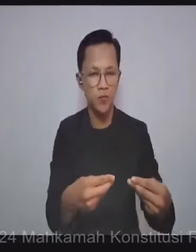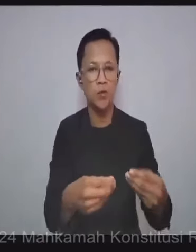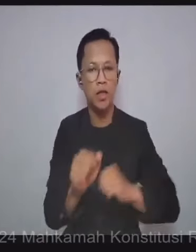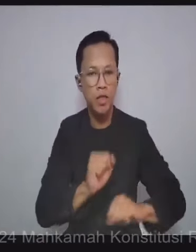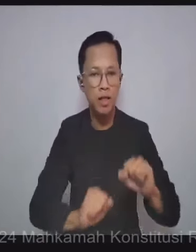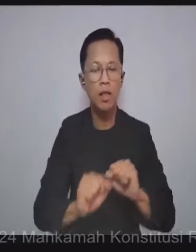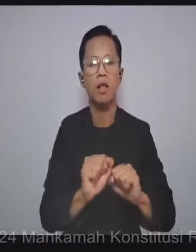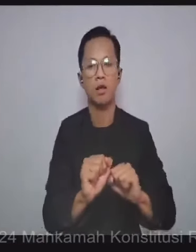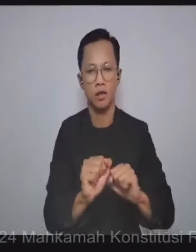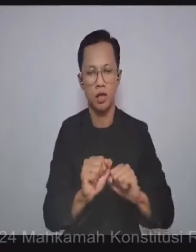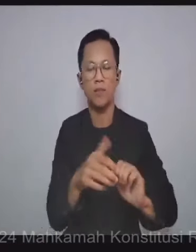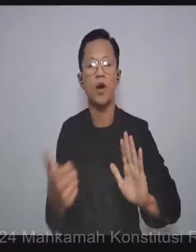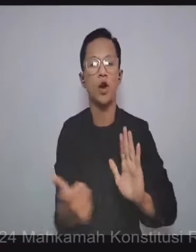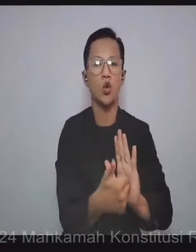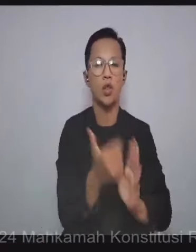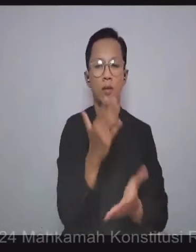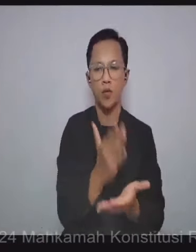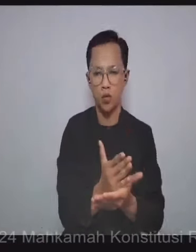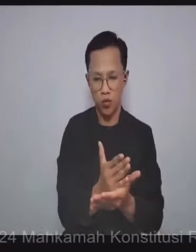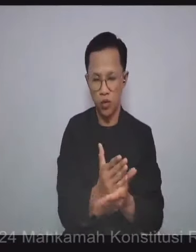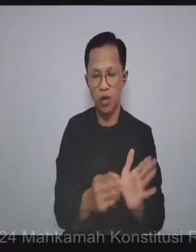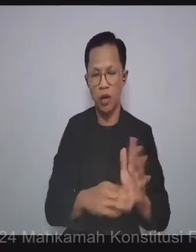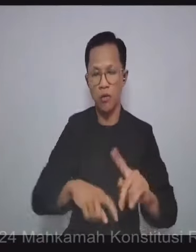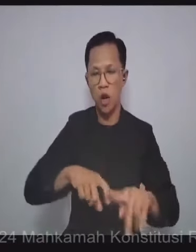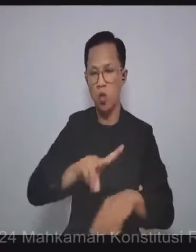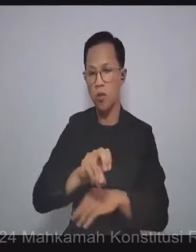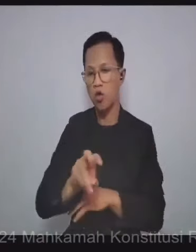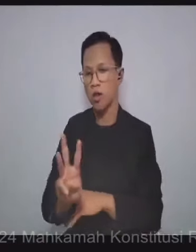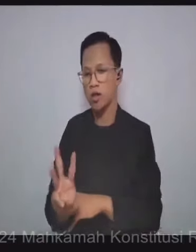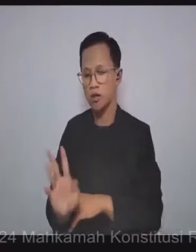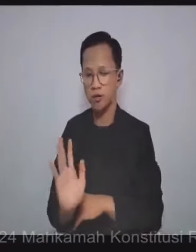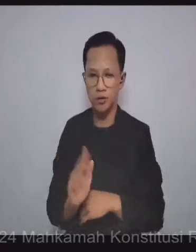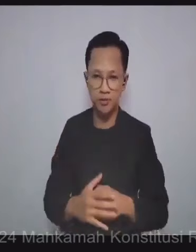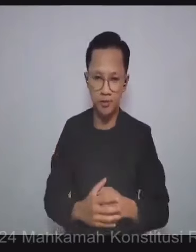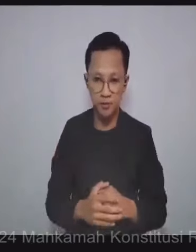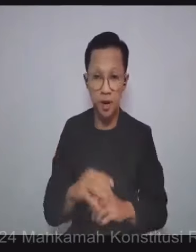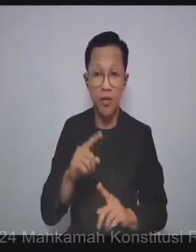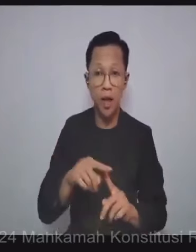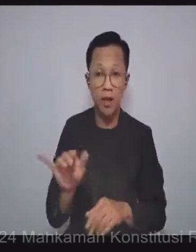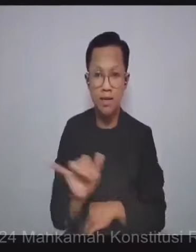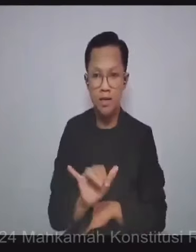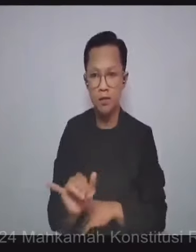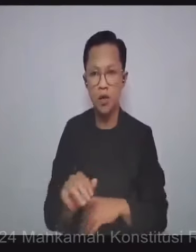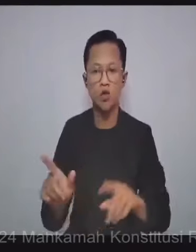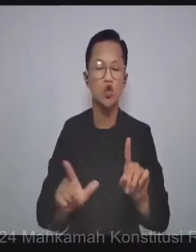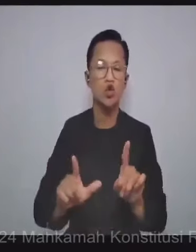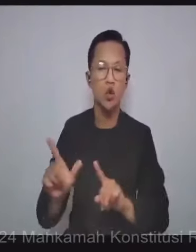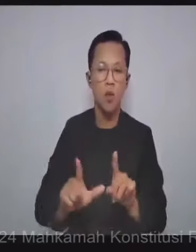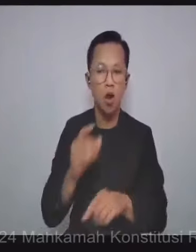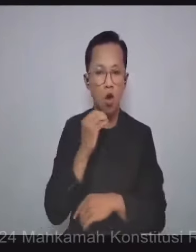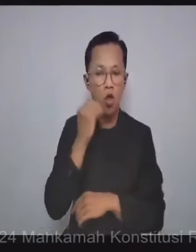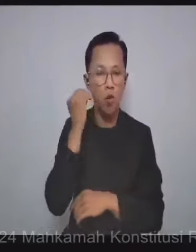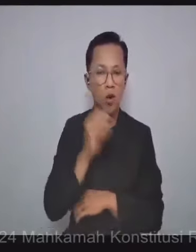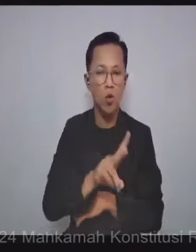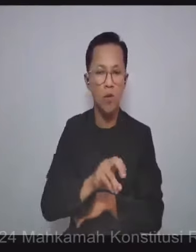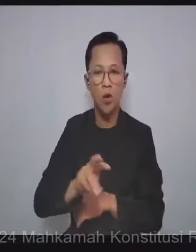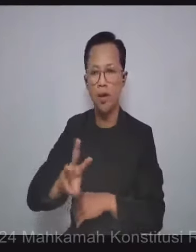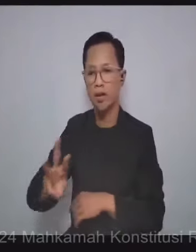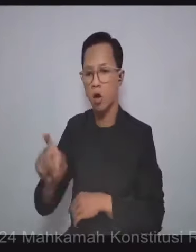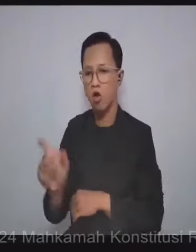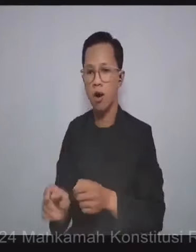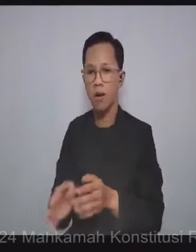putusan mk90223 bahwa selanjutnya pada tanggal yang sama yaitu tanggal 17 Oktober 2023 termohon mengeluarkan